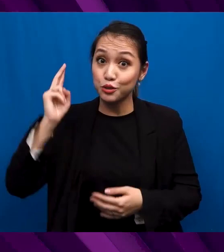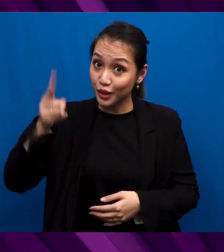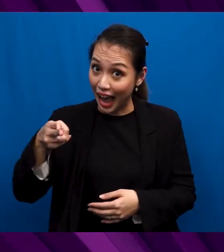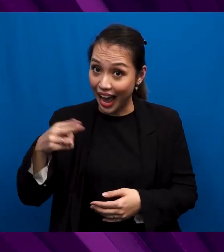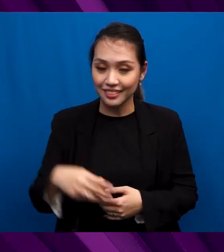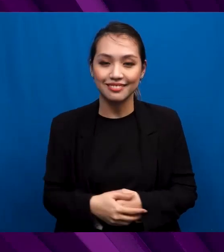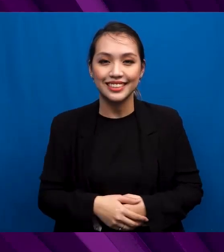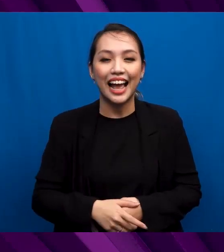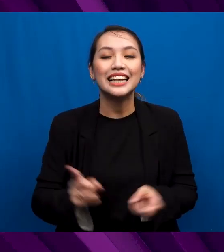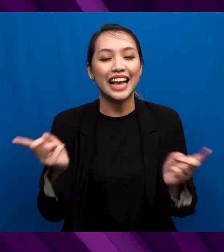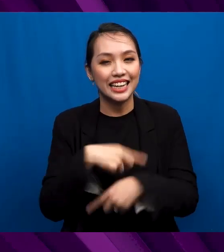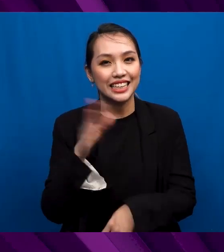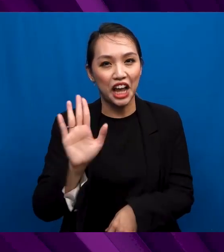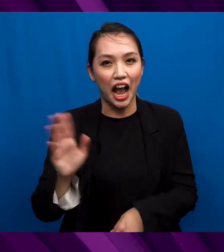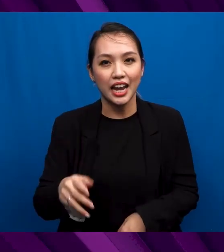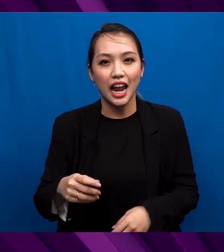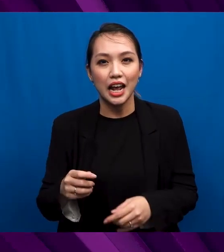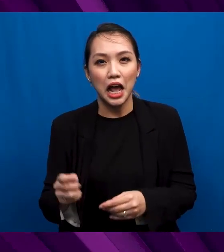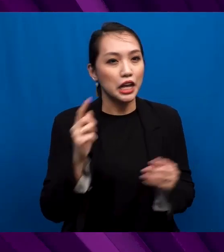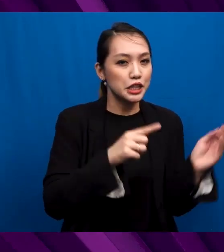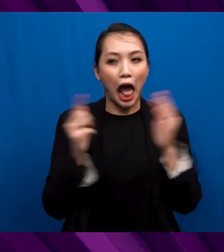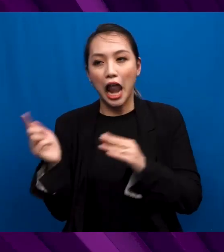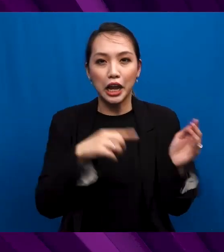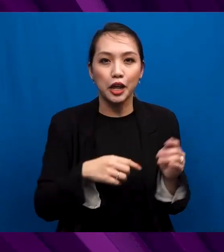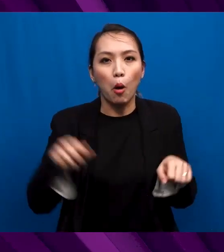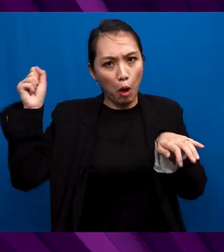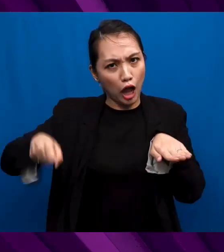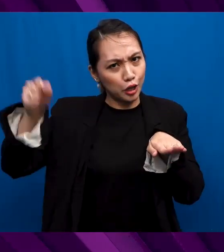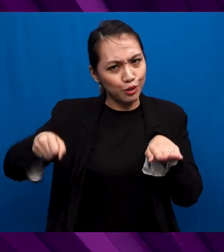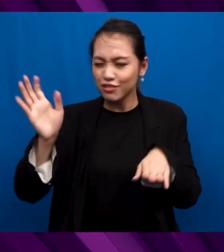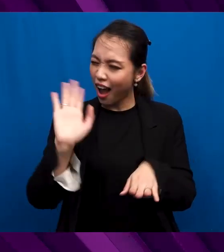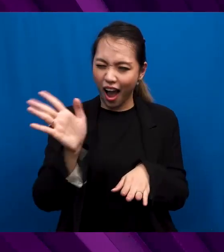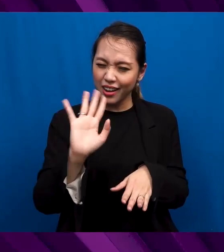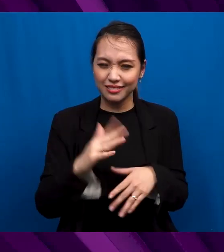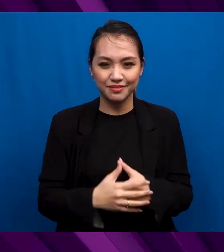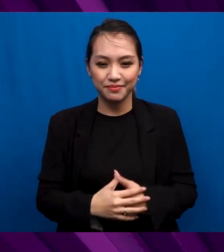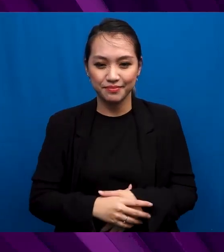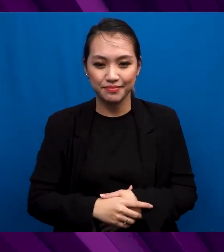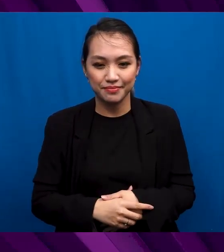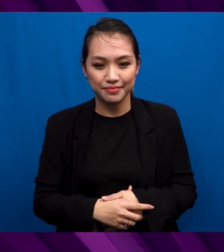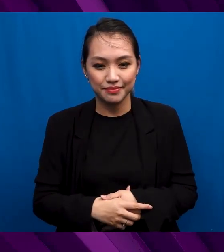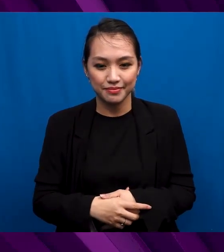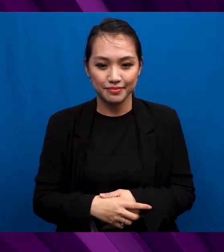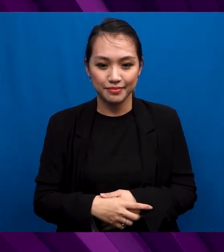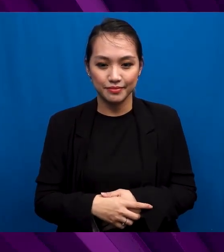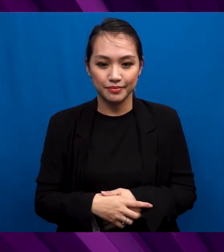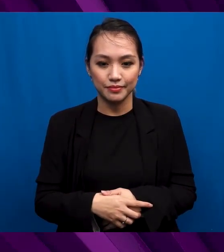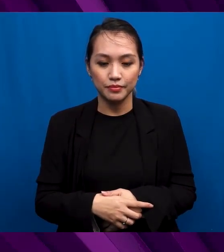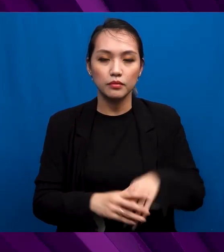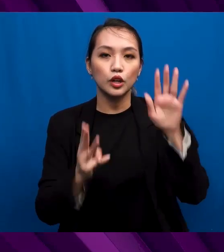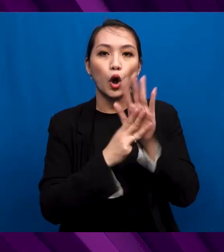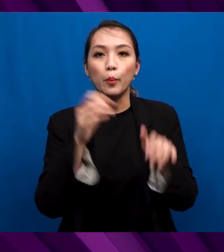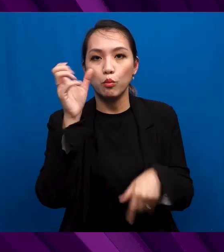kita saling menghakimi. Mata air Meriba. Di sana, kasihan sih, Musa